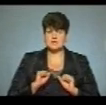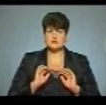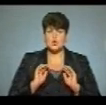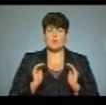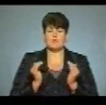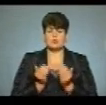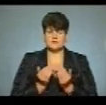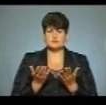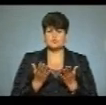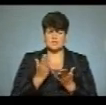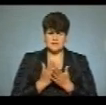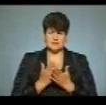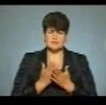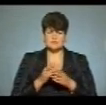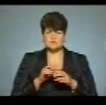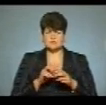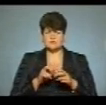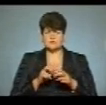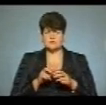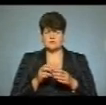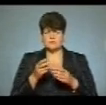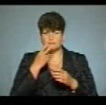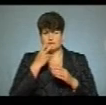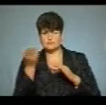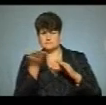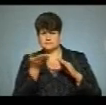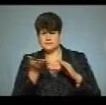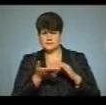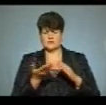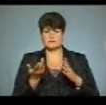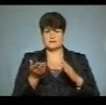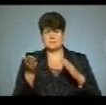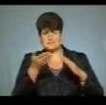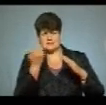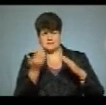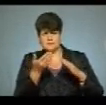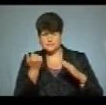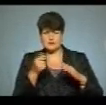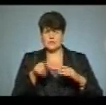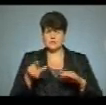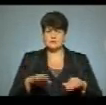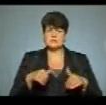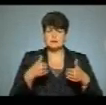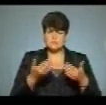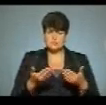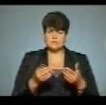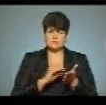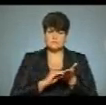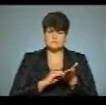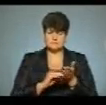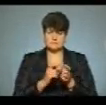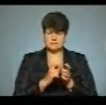Якщо є якісь виступаючі елементи, які відшаровуються, вони їх просто збивають, так би мовити. Мешканцям вручають приписи